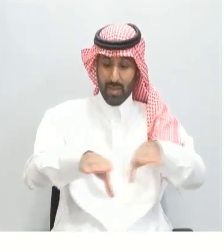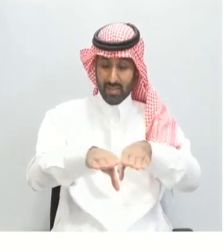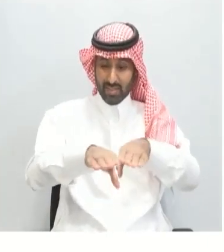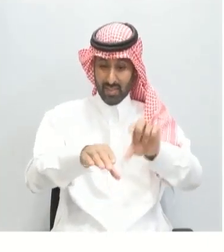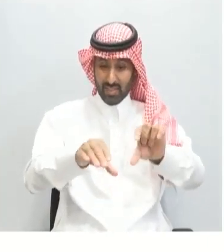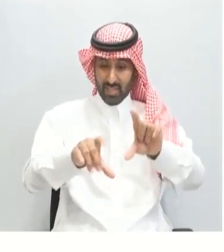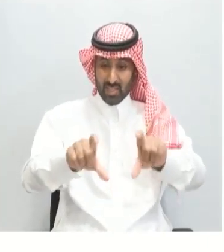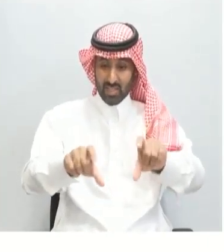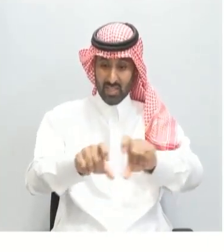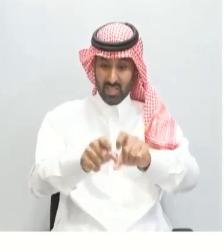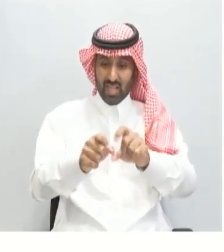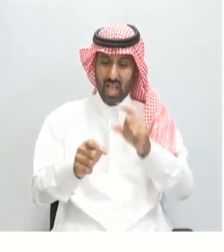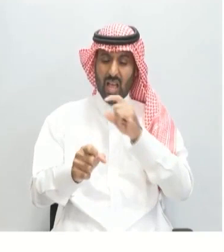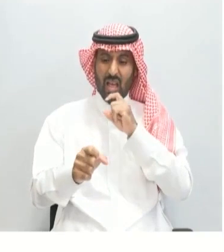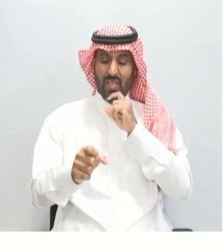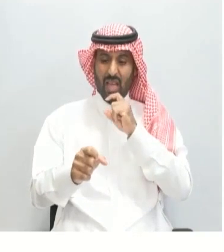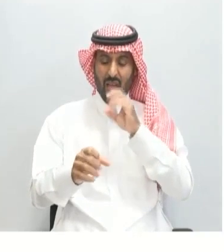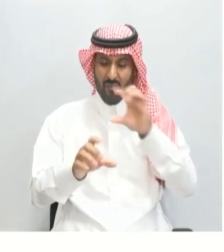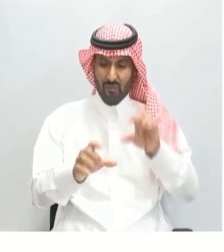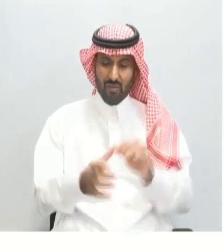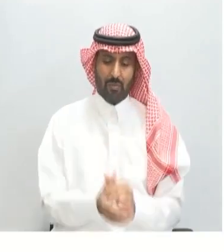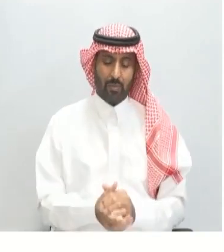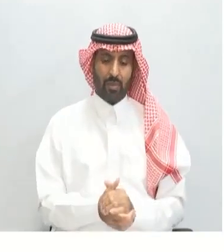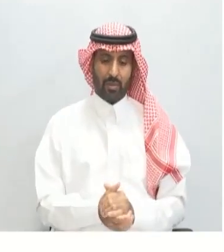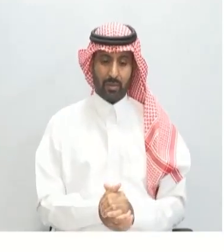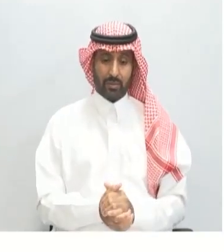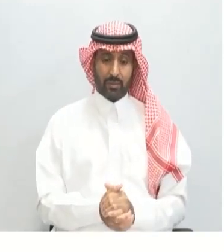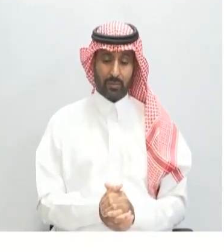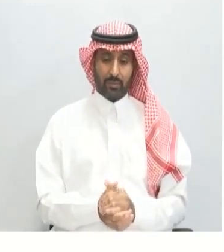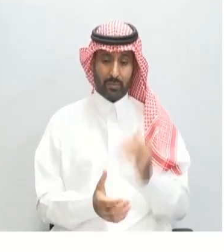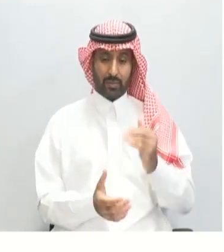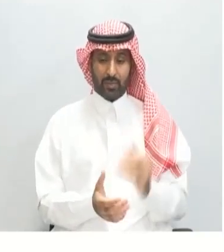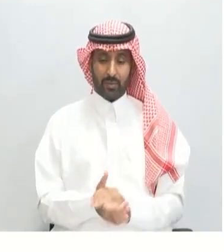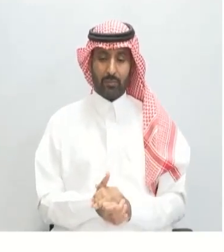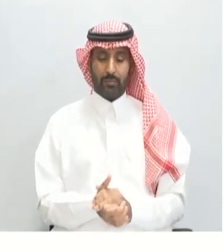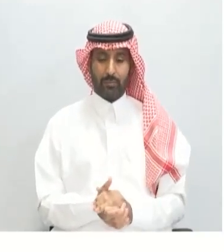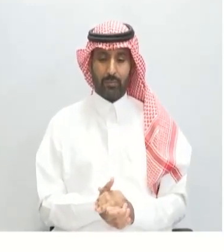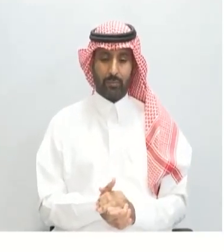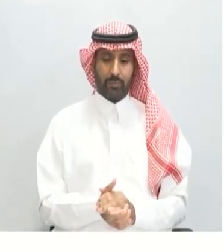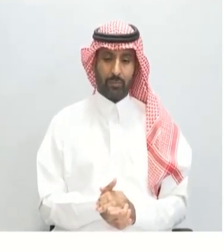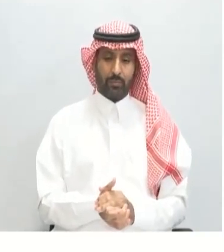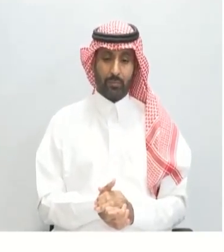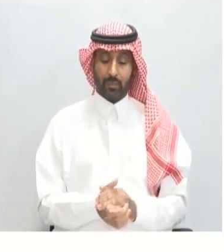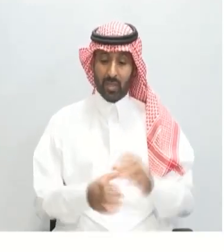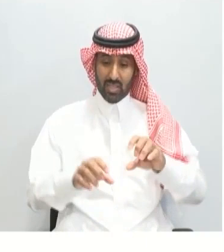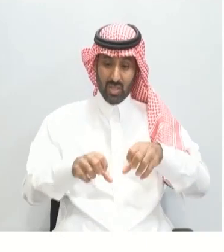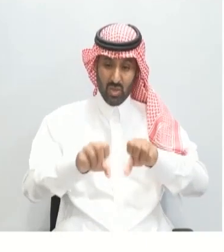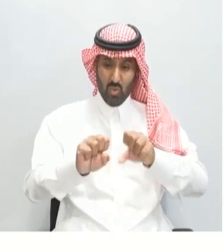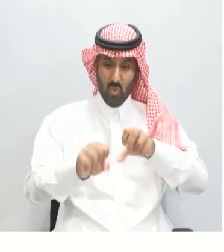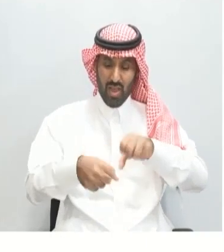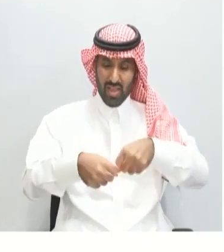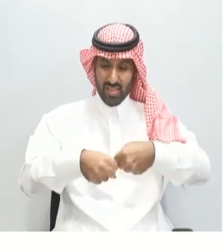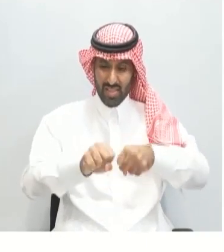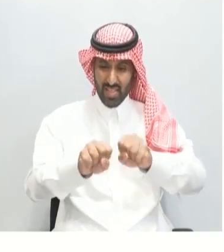هي الطبقات الاقل كثافه او بمعنى ابسط الاقل صلابه يؤدي الى التوائها